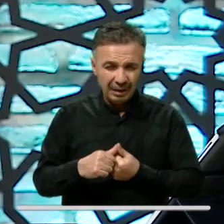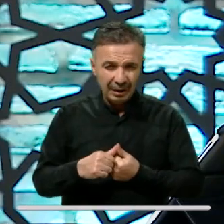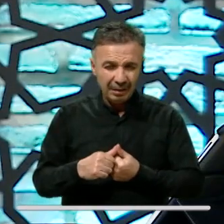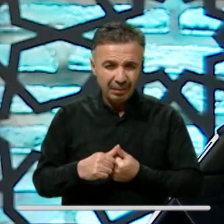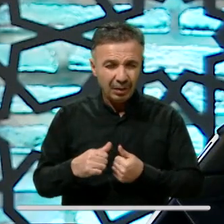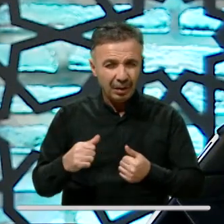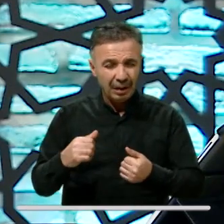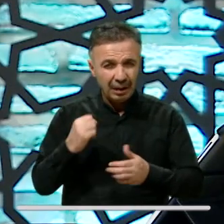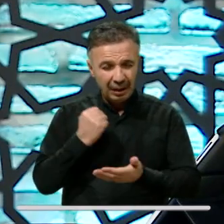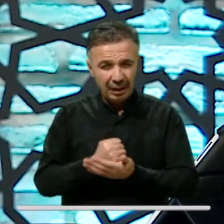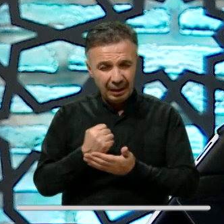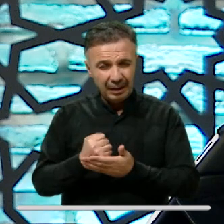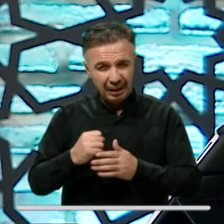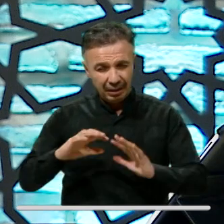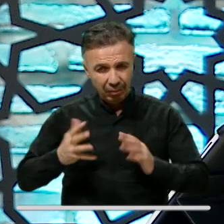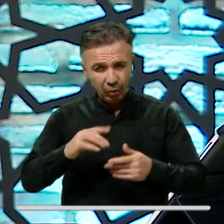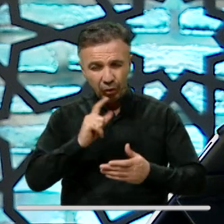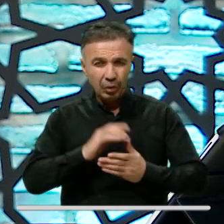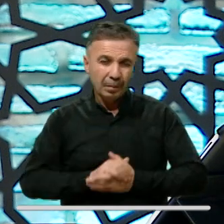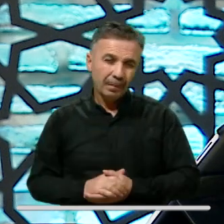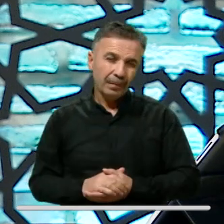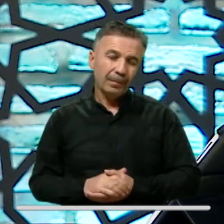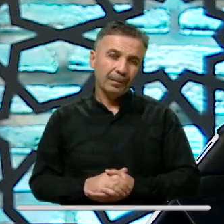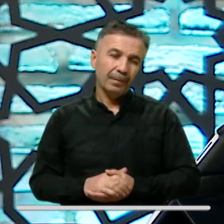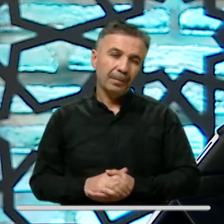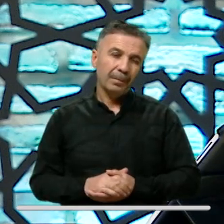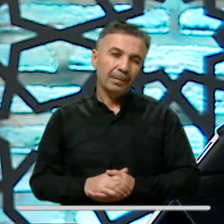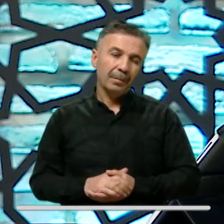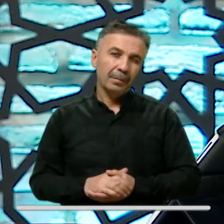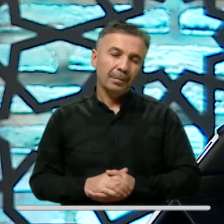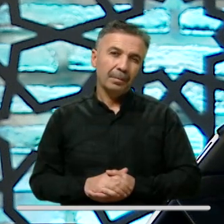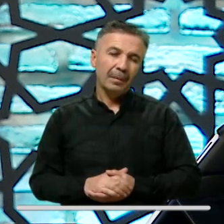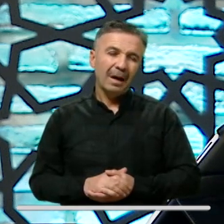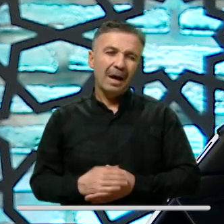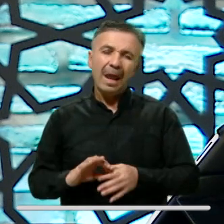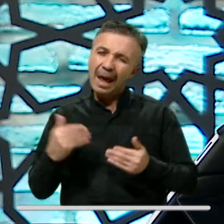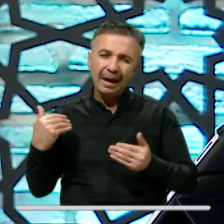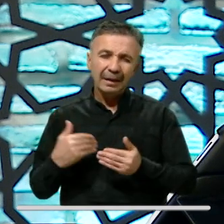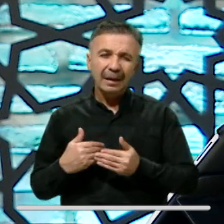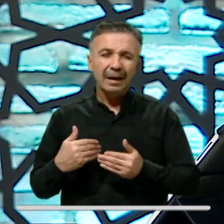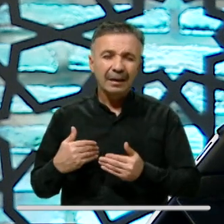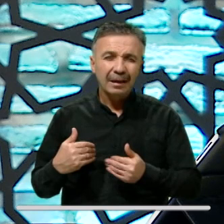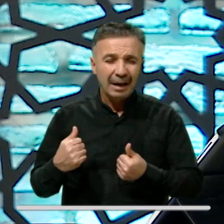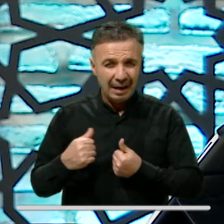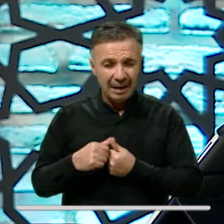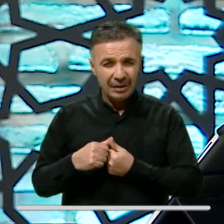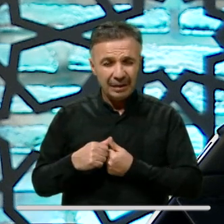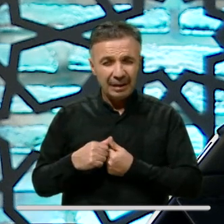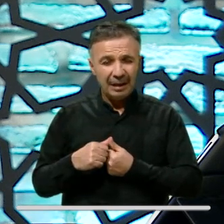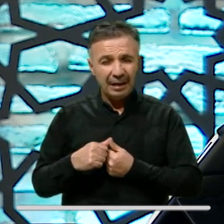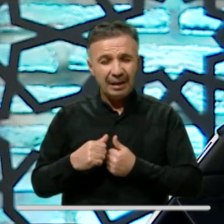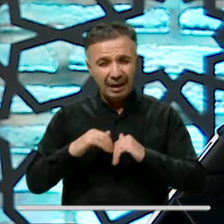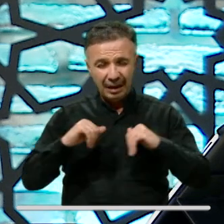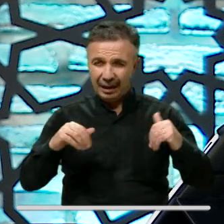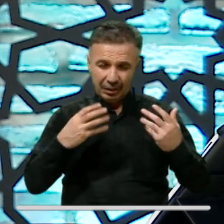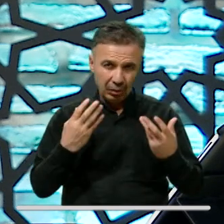nikah açısından soruyorsunuz herhalde Fatma Hocam. Hayır, nikah düşmez onu biliyorum. Ama ne kadar süre ayrı kalabilir eşinden onu sormak istiyorum. Kadınlar